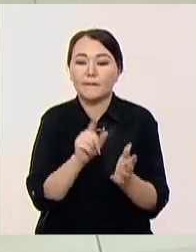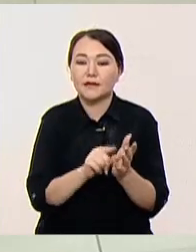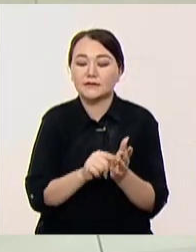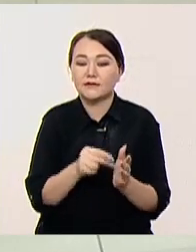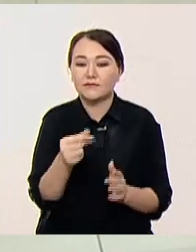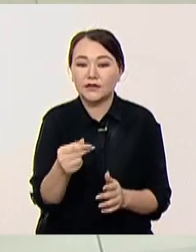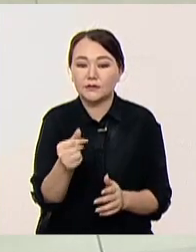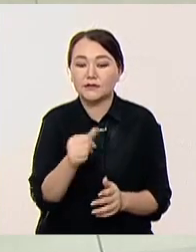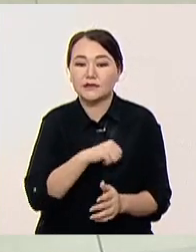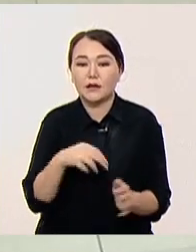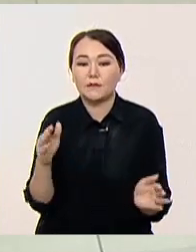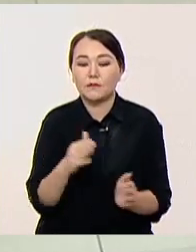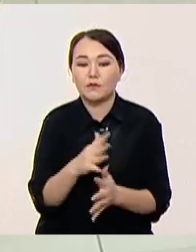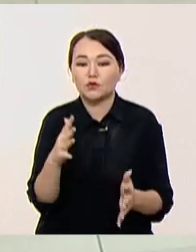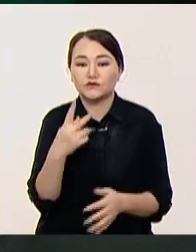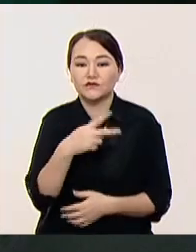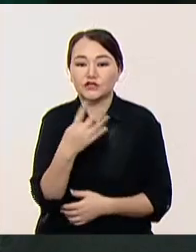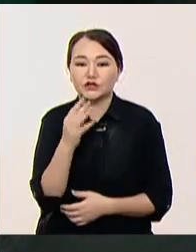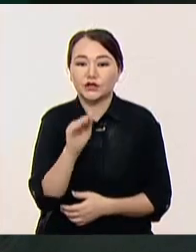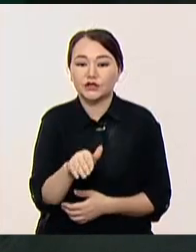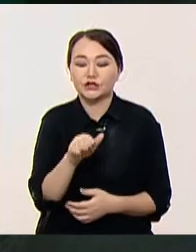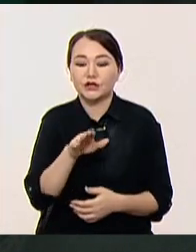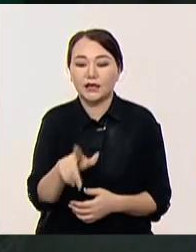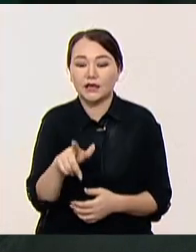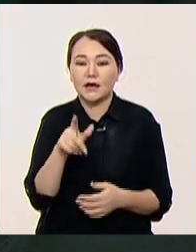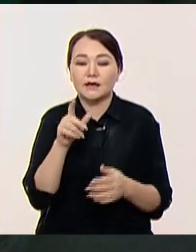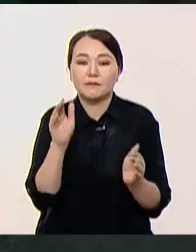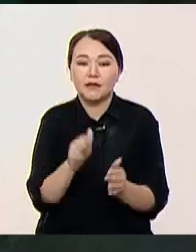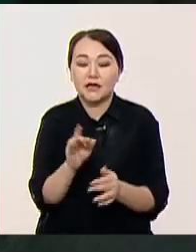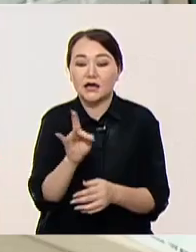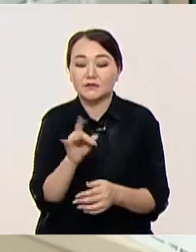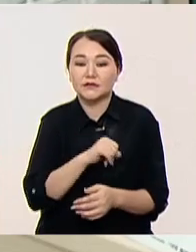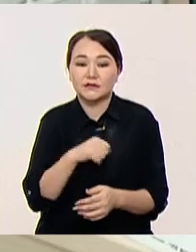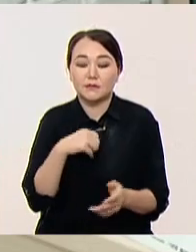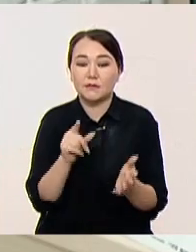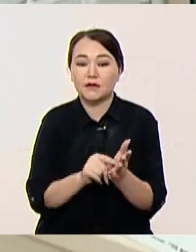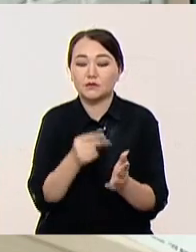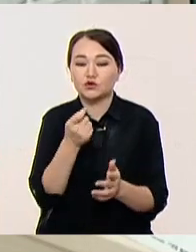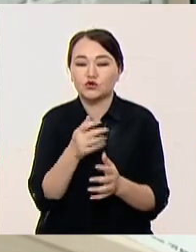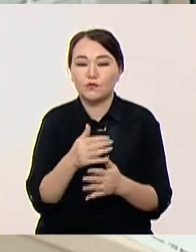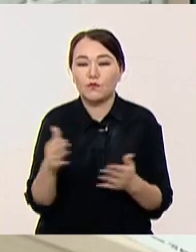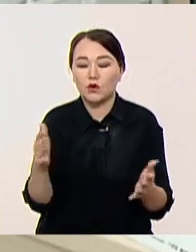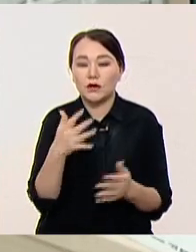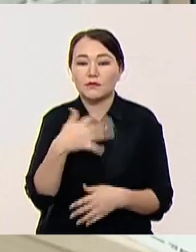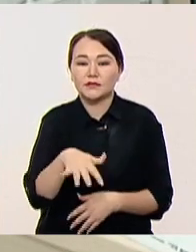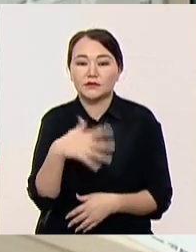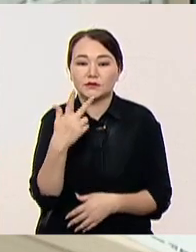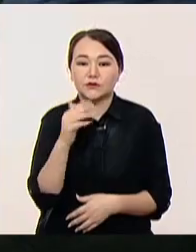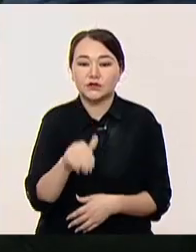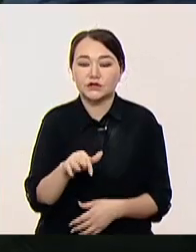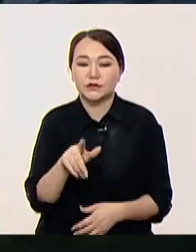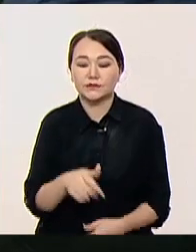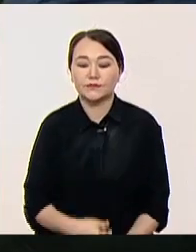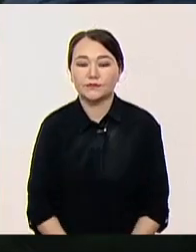выплаты составит больше 24 тысяч тенге. Минимальный размер самой пенсии – чуть более 53 тысяч